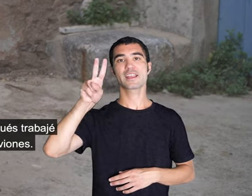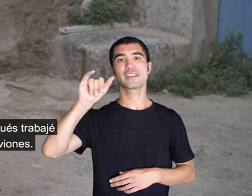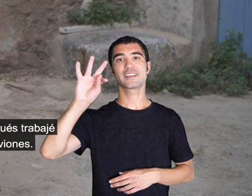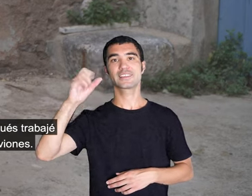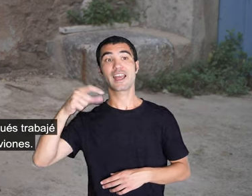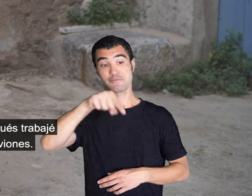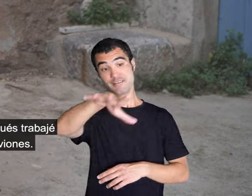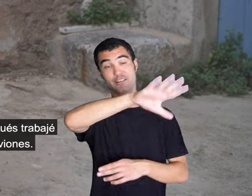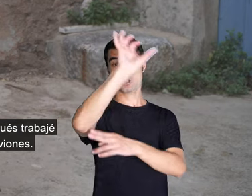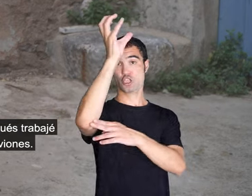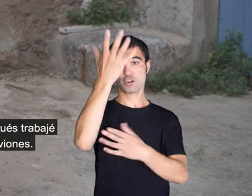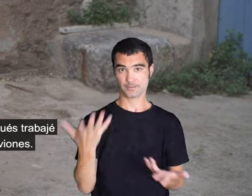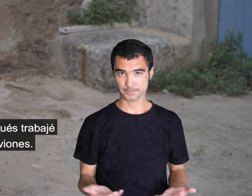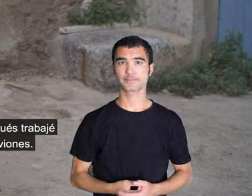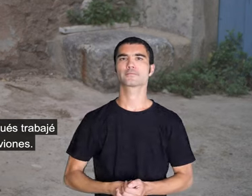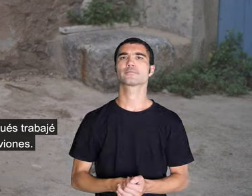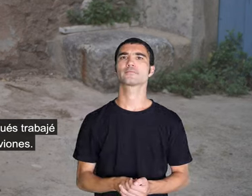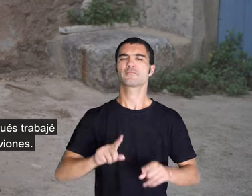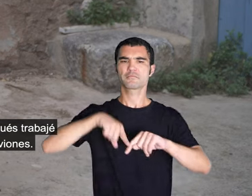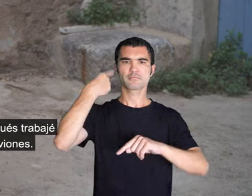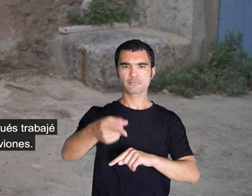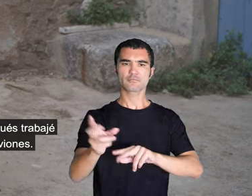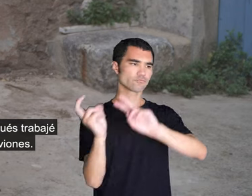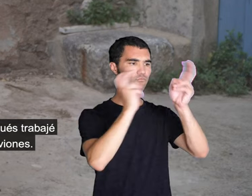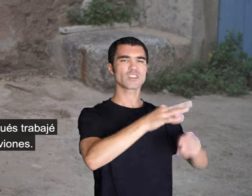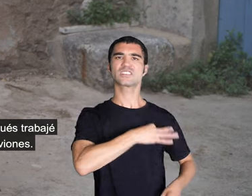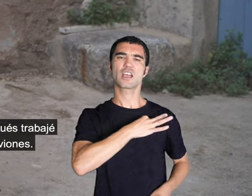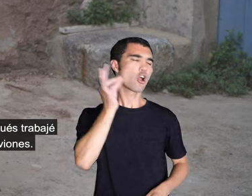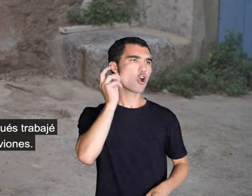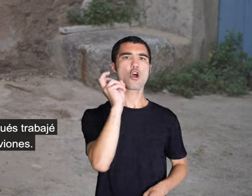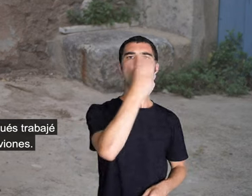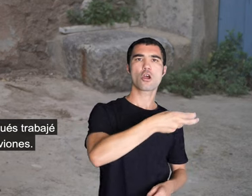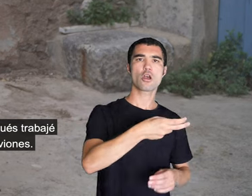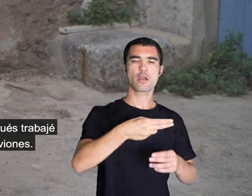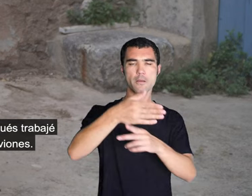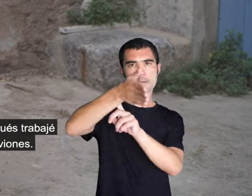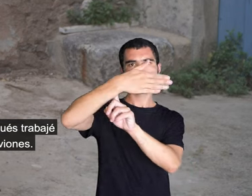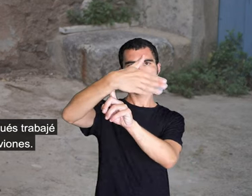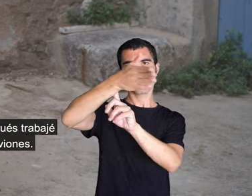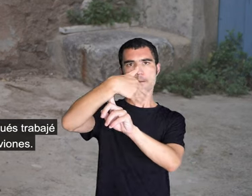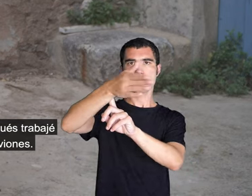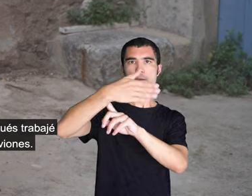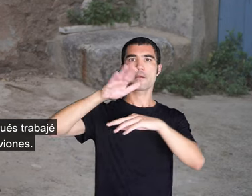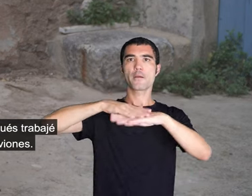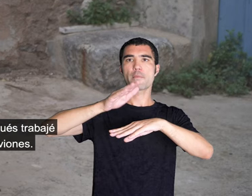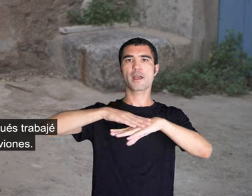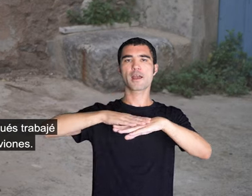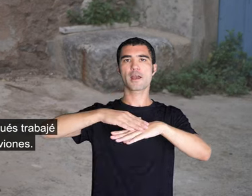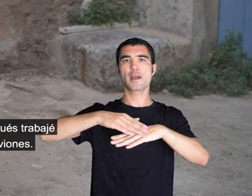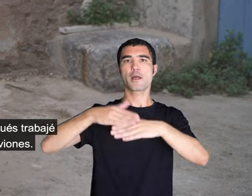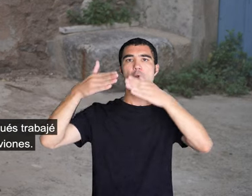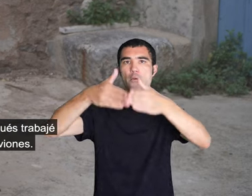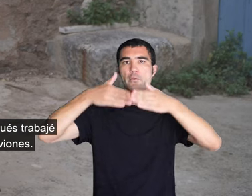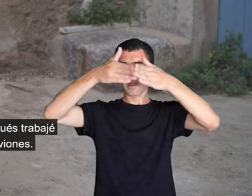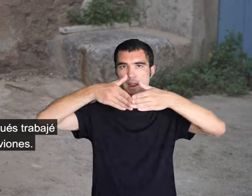torre, allà. I després vaig anar amb una altra senyora que feia banderins, que era pels camarots dels